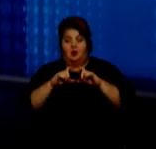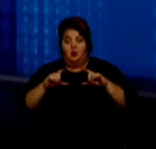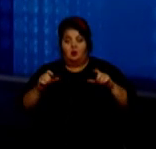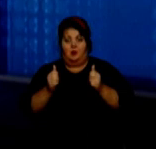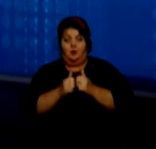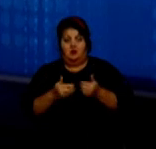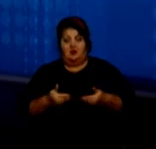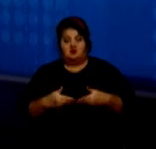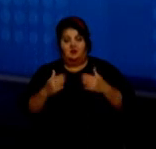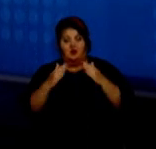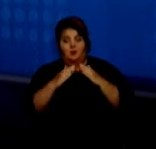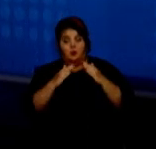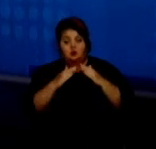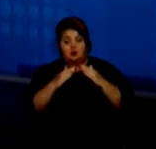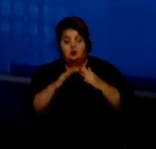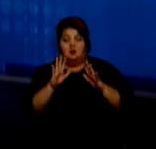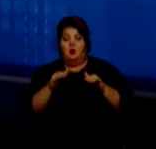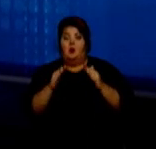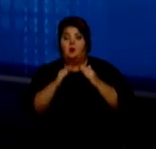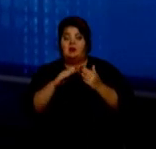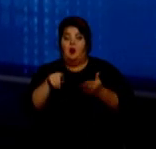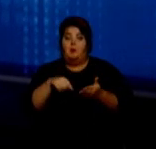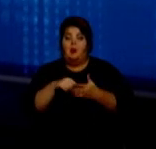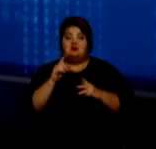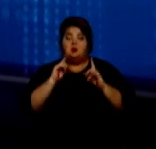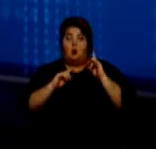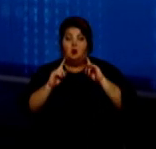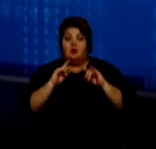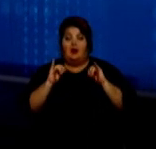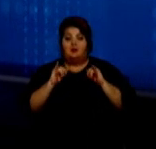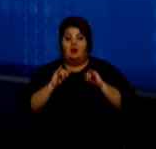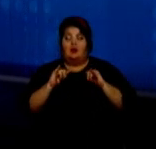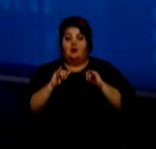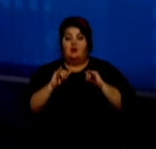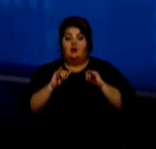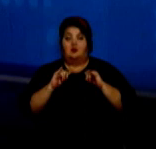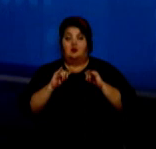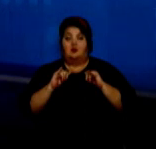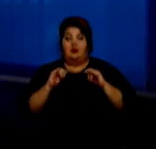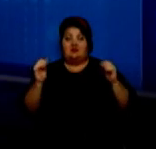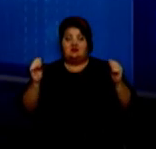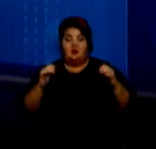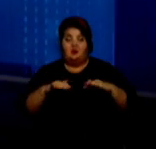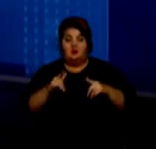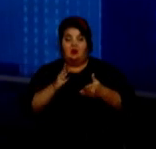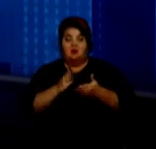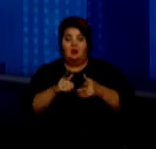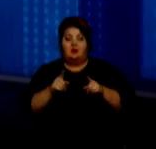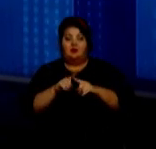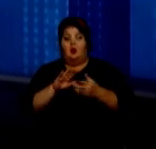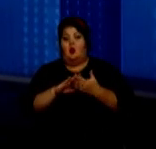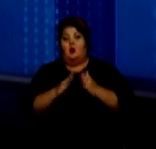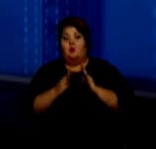поряд житловий будинок, потім будівля міської ради і дворянського зібрання, вони знаходяться на такій